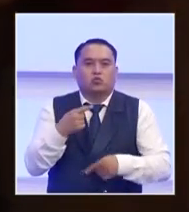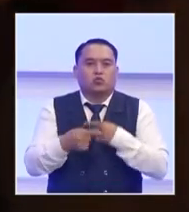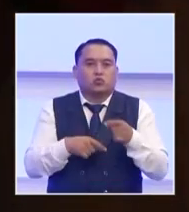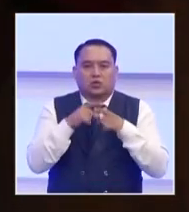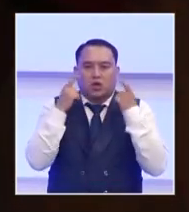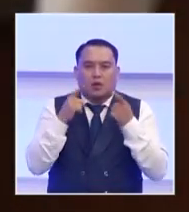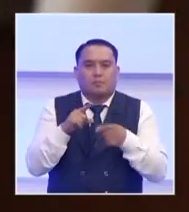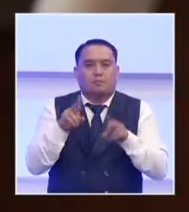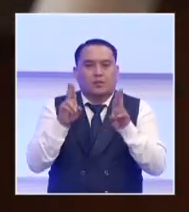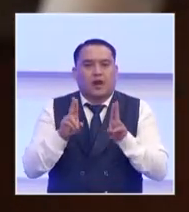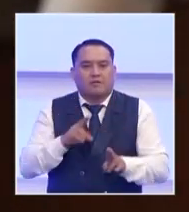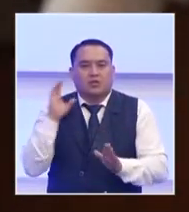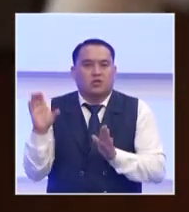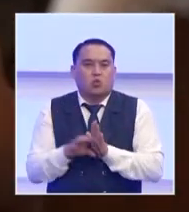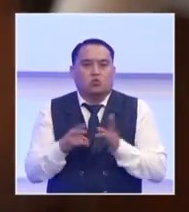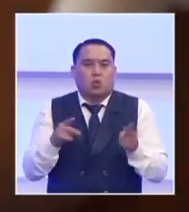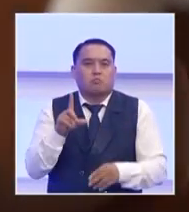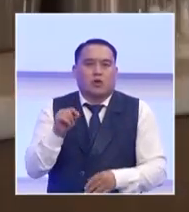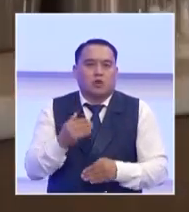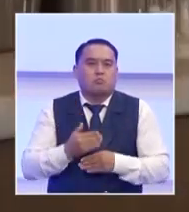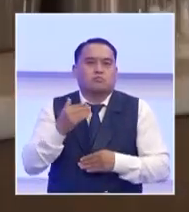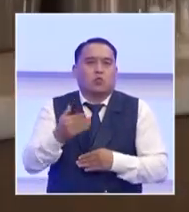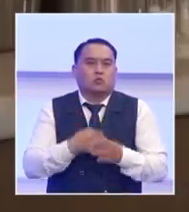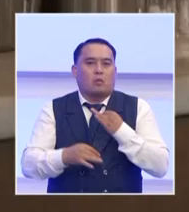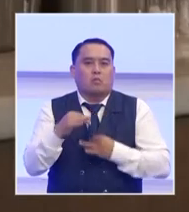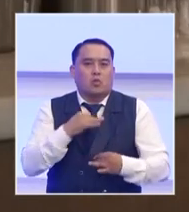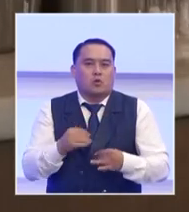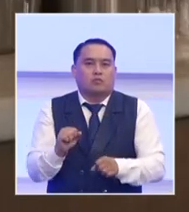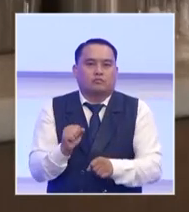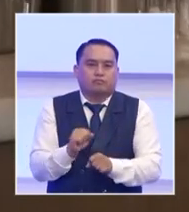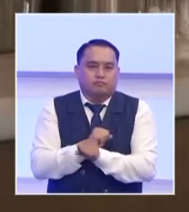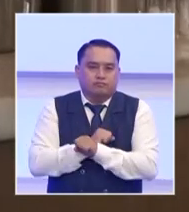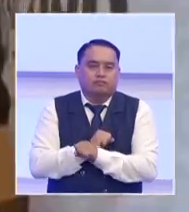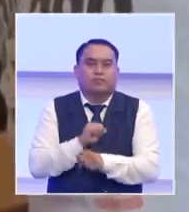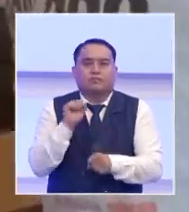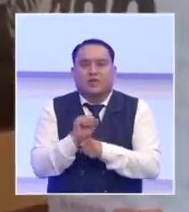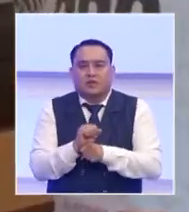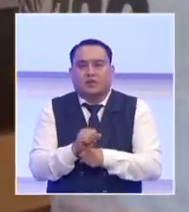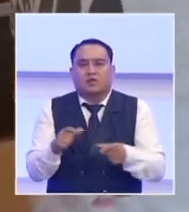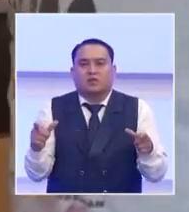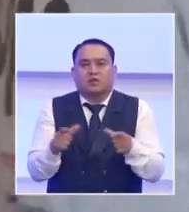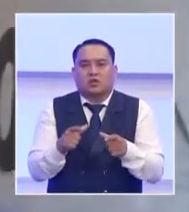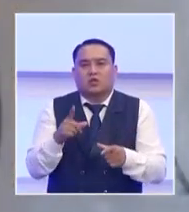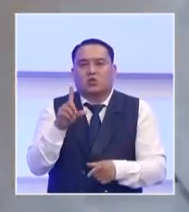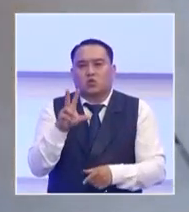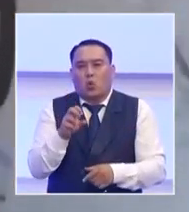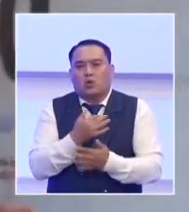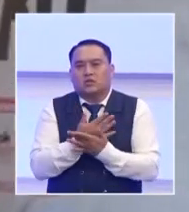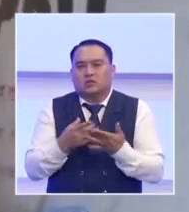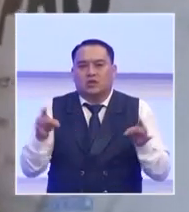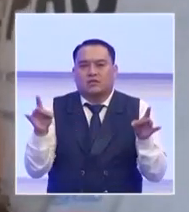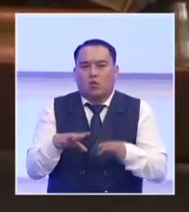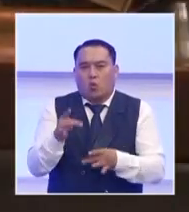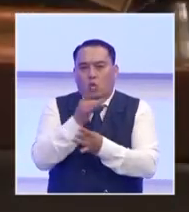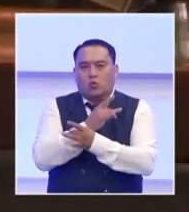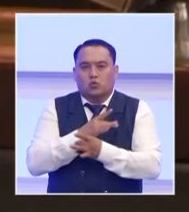санитарных правил в понедельник после долгого перерыва в работе начали принимать туристов свыше трех десятков объектов истории